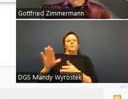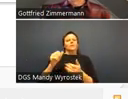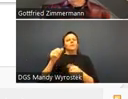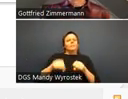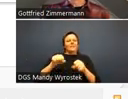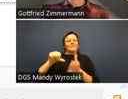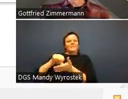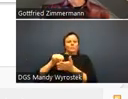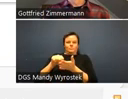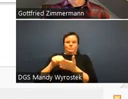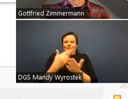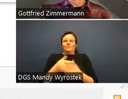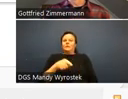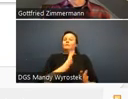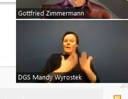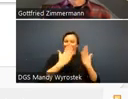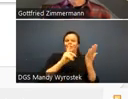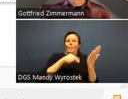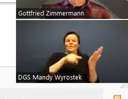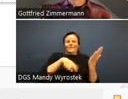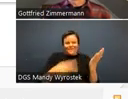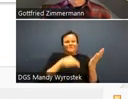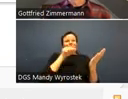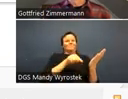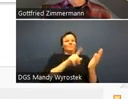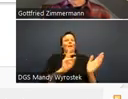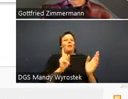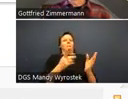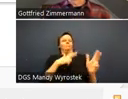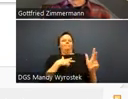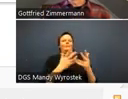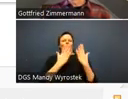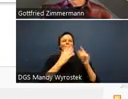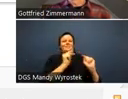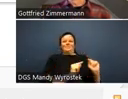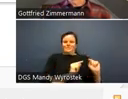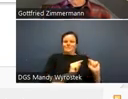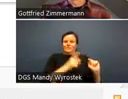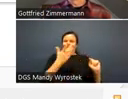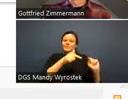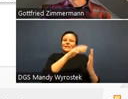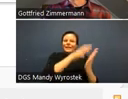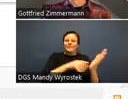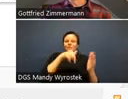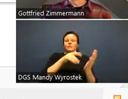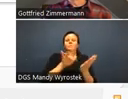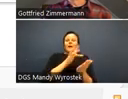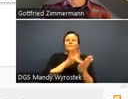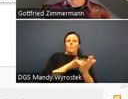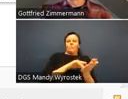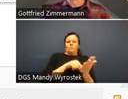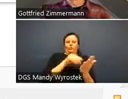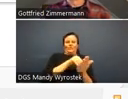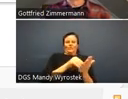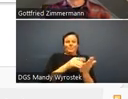Art. Es erleichtert unsere Arbeit sehr, aber machen Sie gegebenenfalls einen guten